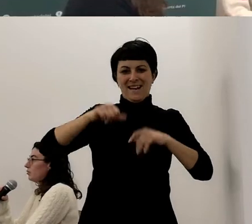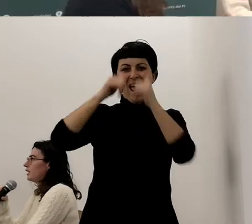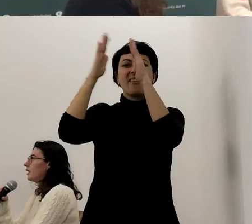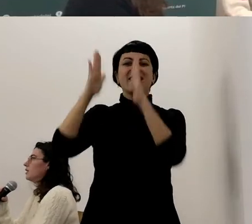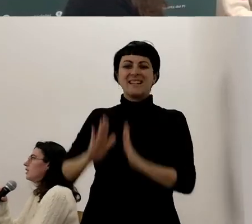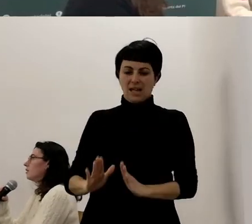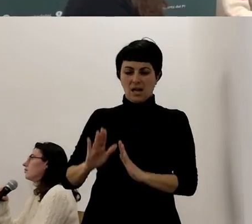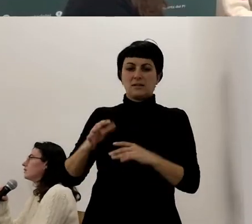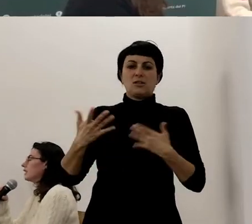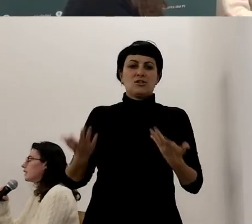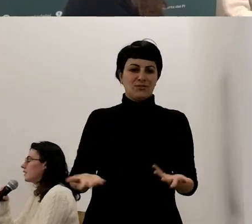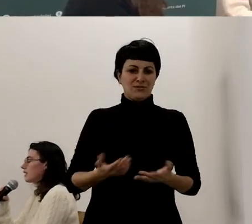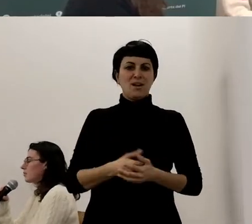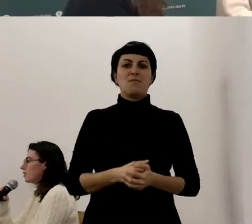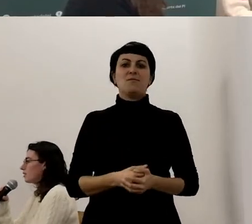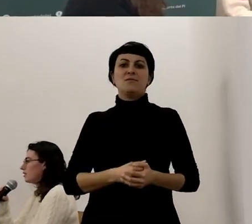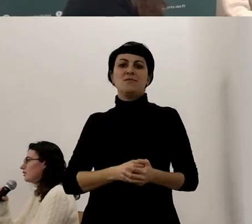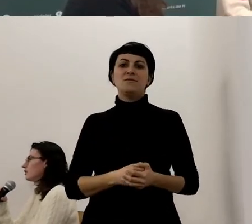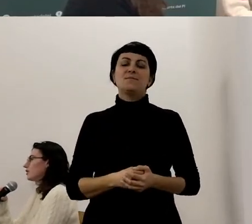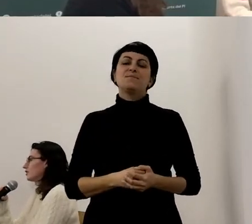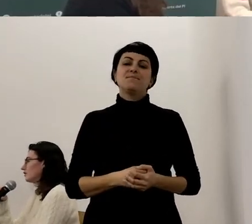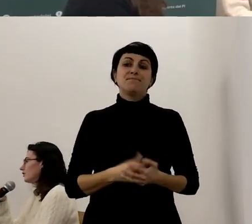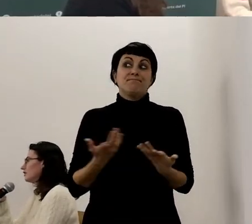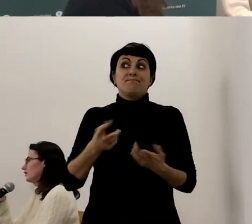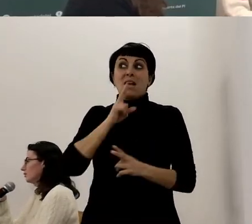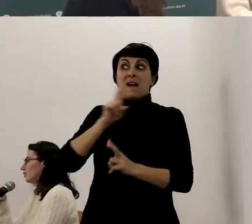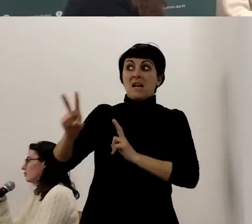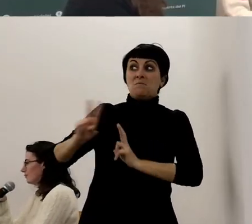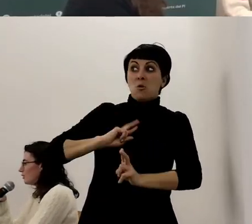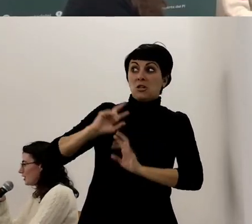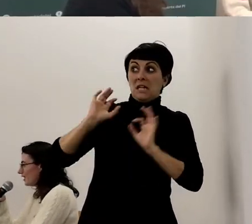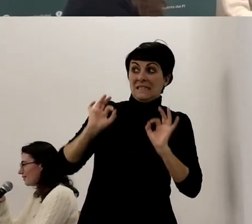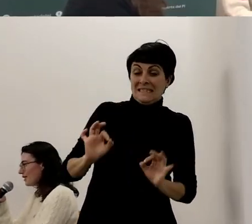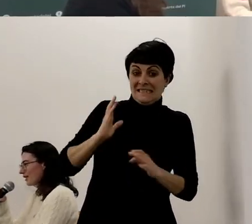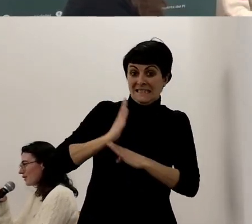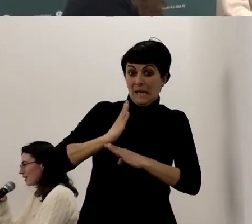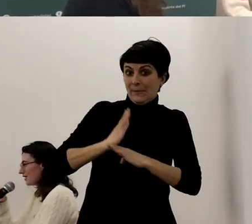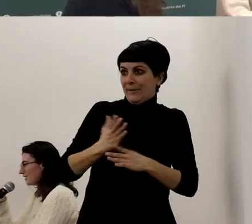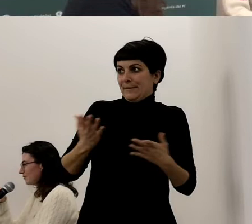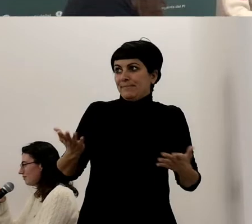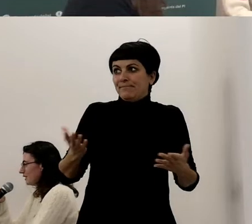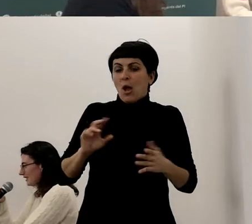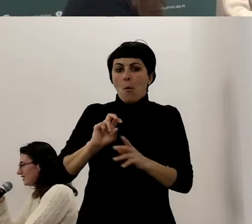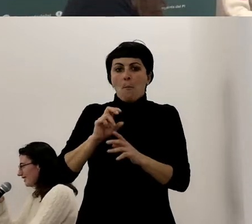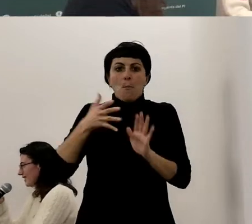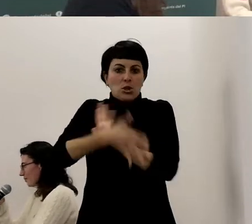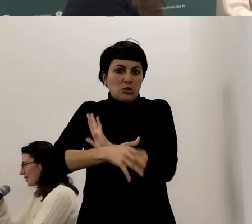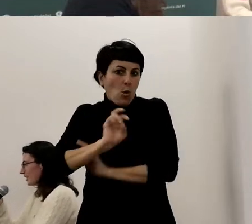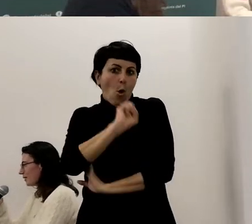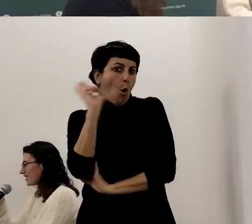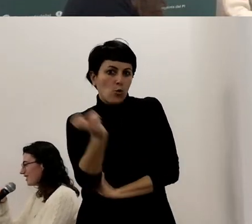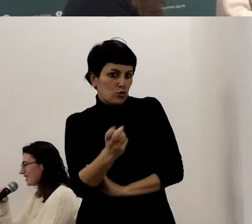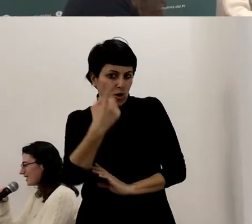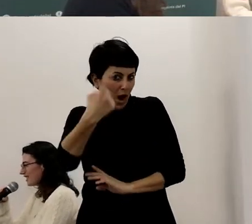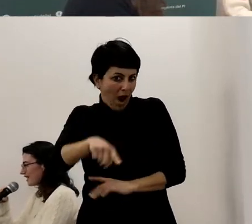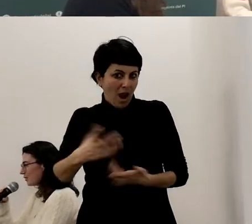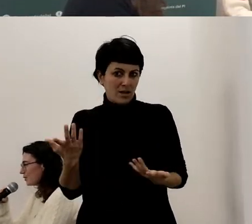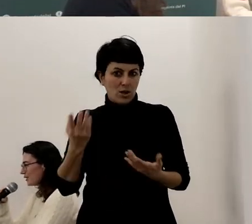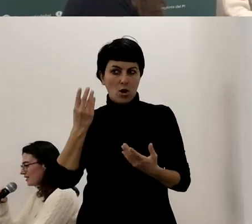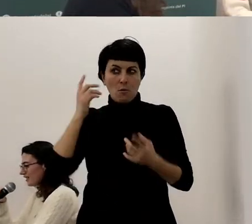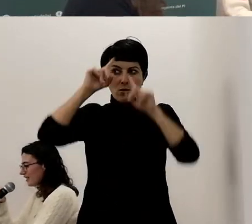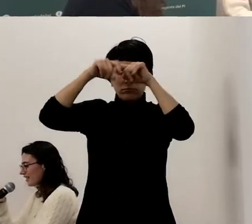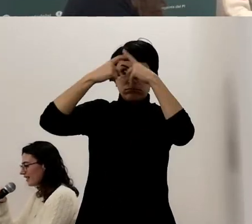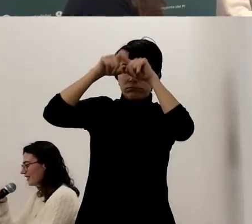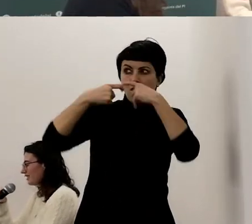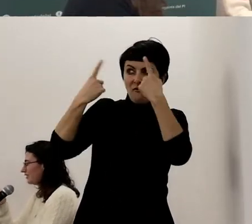fet de preguntar i em diuen que aquesta és la resposta. Bueno, potser hi ha més raons ara. Ens hem parat a pensar en aquesta